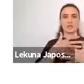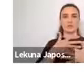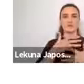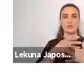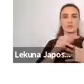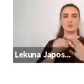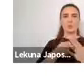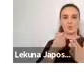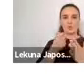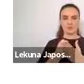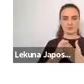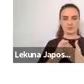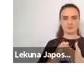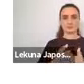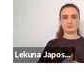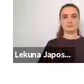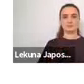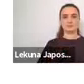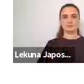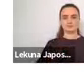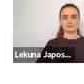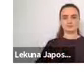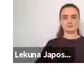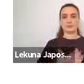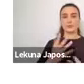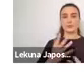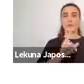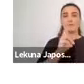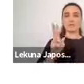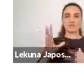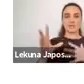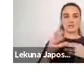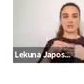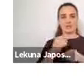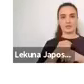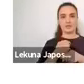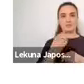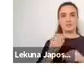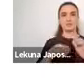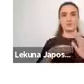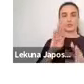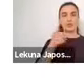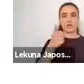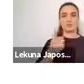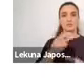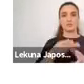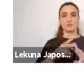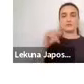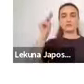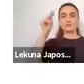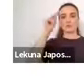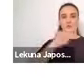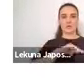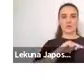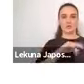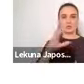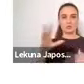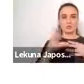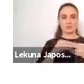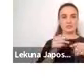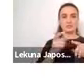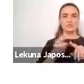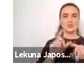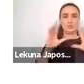ბოლომდე მიყვანა. და თუ ვინმესთან ერთად ვაკეთებ, კიდევ უფრო კარგი არის, იმიტომ რომ ვწავლობ თანამშრომლობას, ძალიან